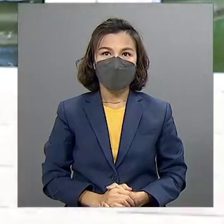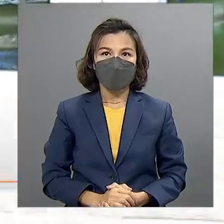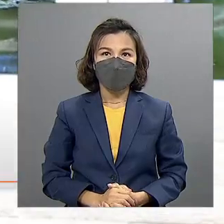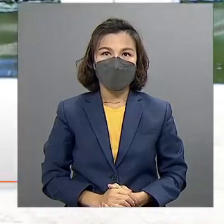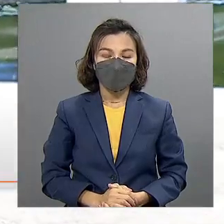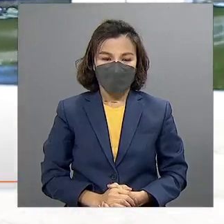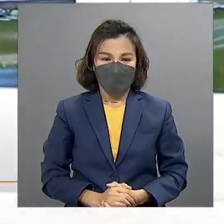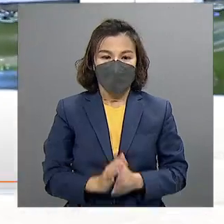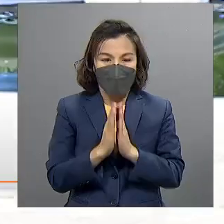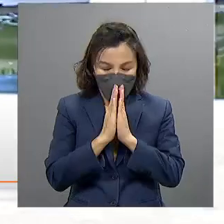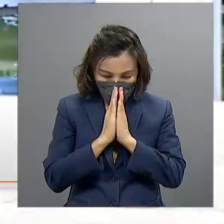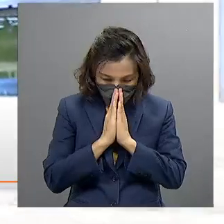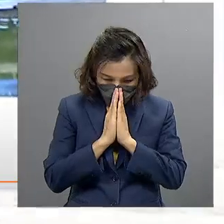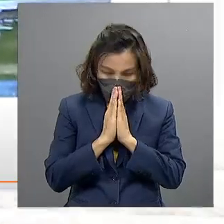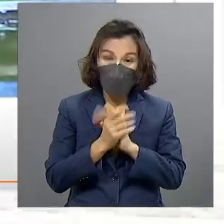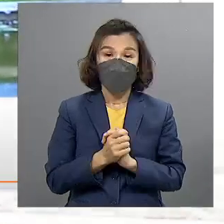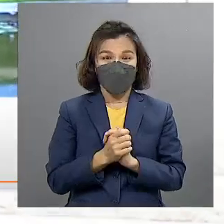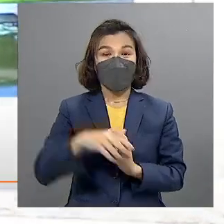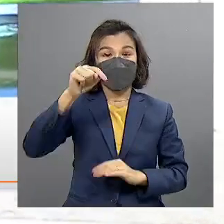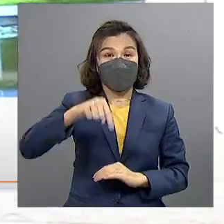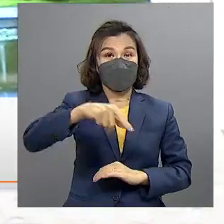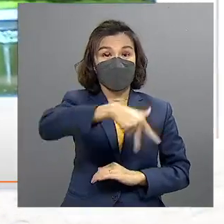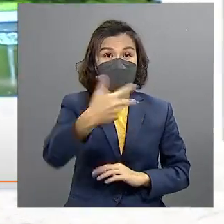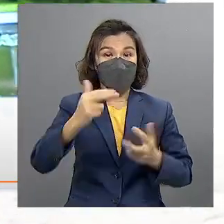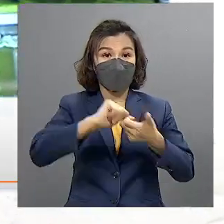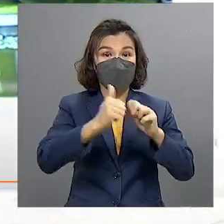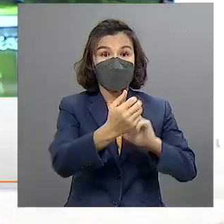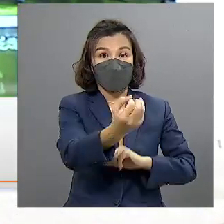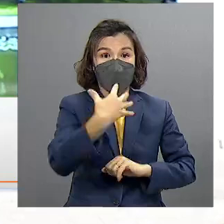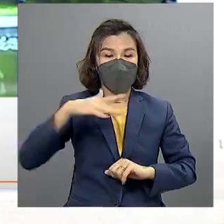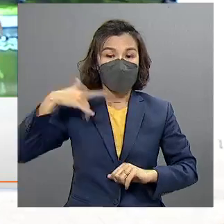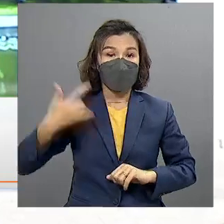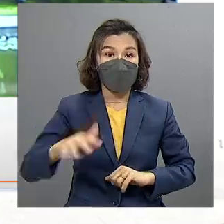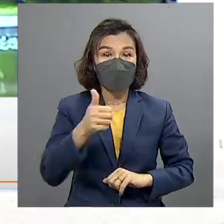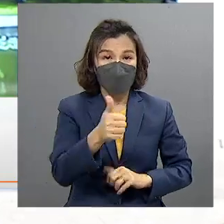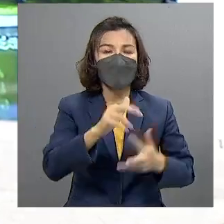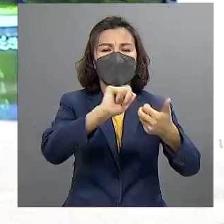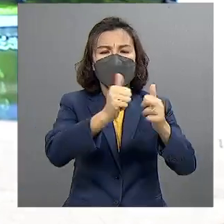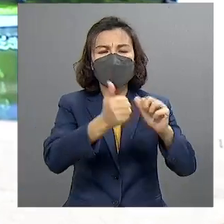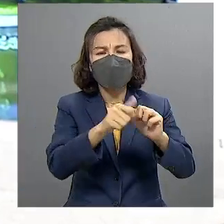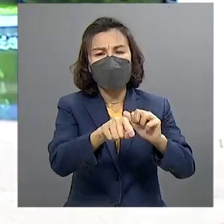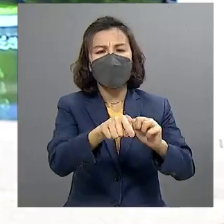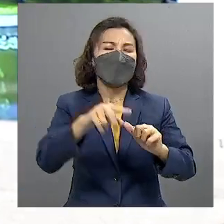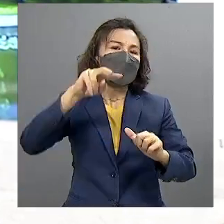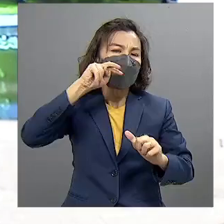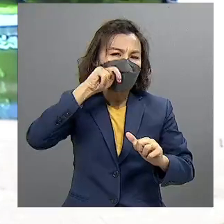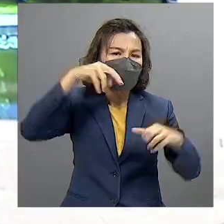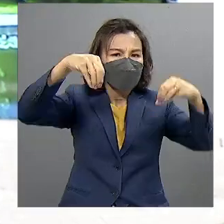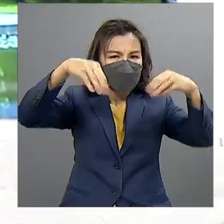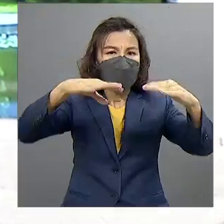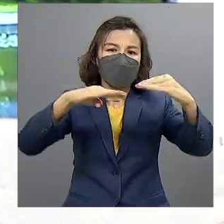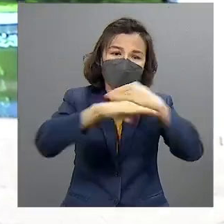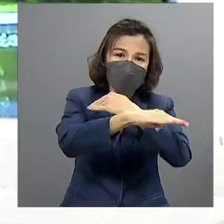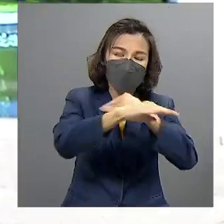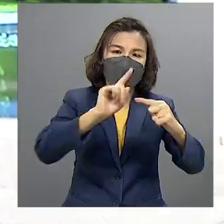สวัสดีค่ะร้องทุกข์ลงป้ายนี้มาแล้วนะคะใครมีปัญหาเด็ดเนื้อร้อนใจเรื่องใกล้ตัวสาธารณูปโภคไม่ได้รับความเป็นธรรมสิ่งแวดล้อม